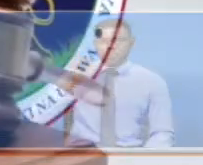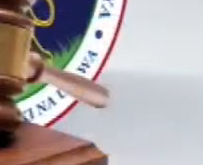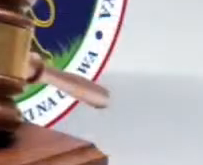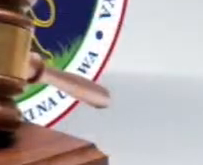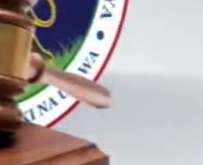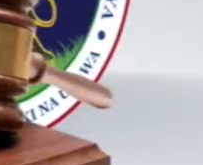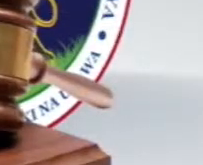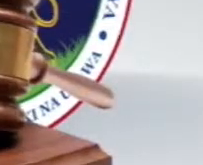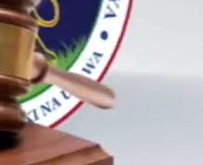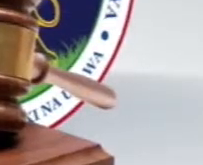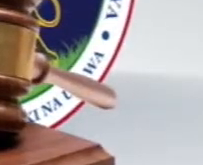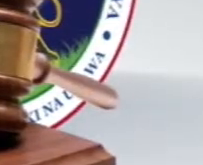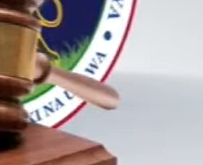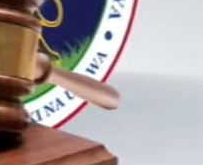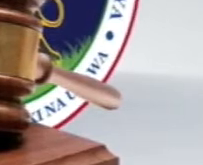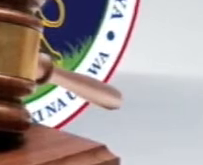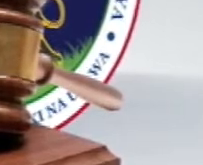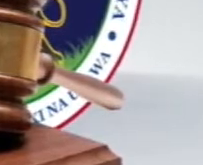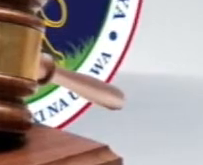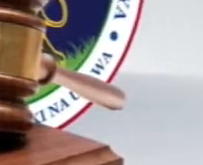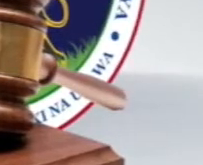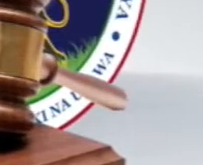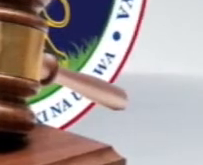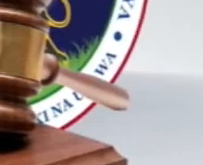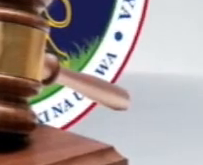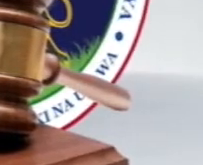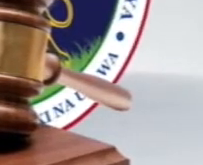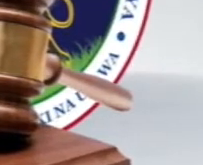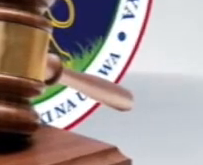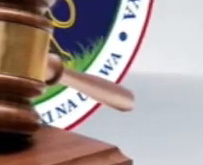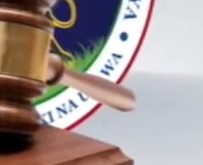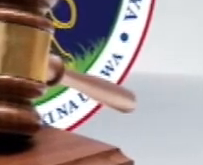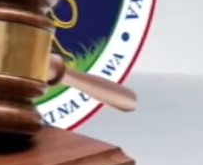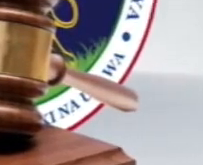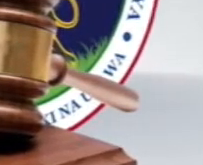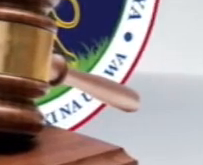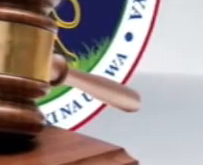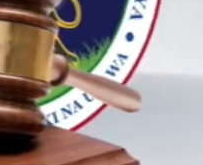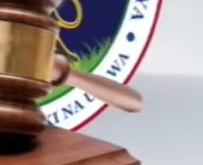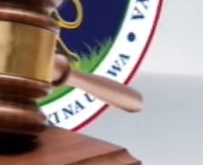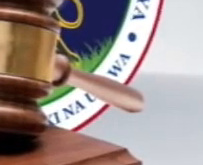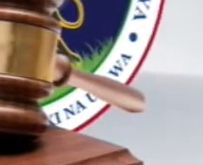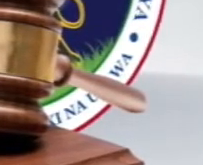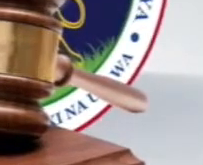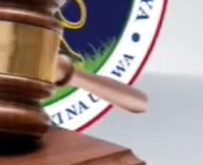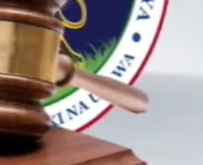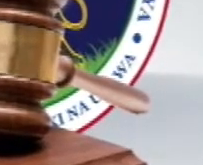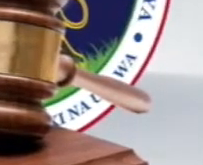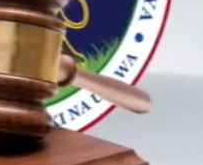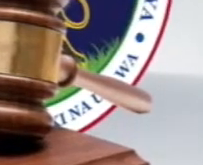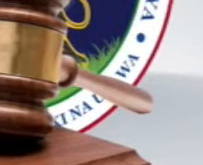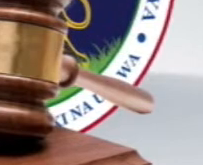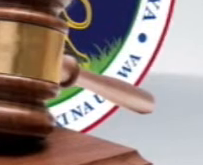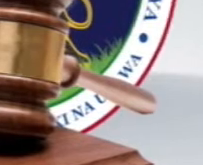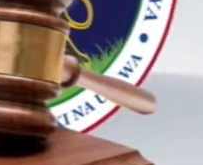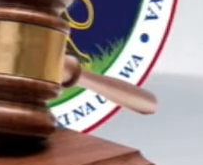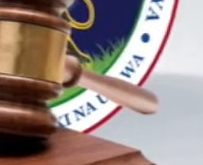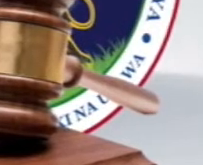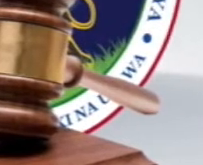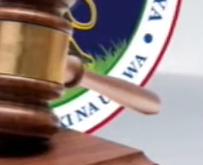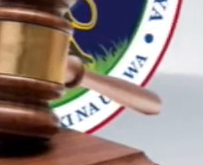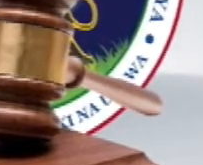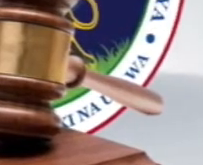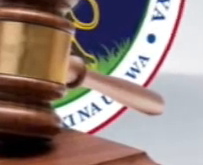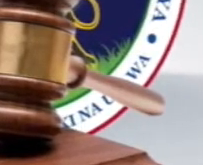mkurugenzi wa tume ya kupambana na ufisadi EACC Twalibu Mbarak, katibu mkuu wa KOTU Francis Atwoli, katibu mkuu